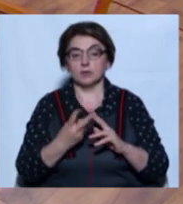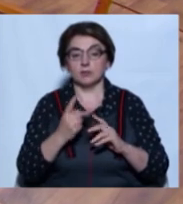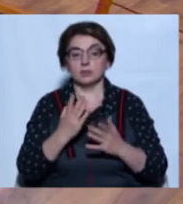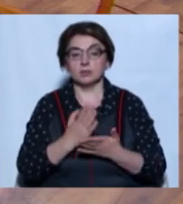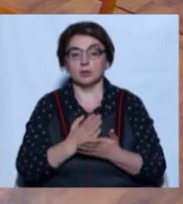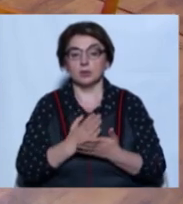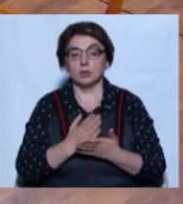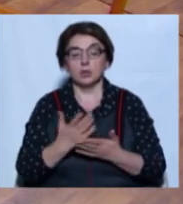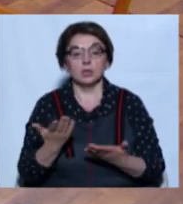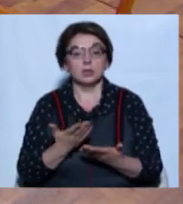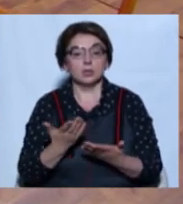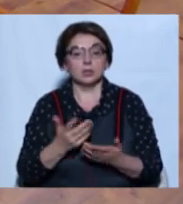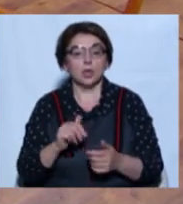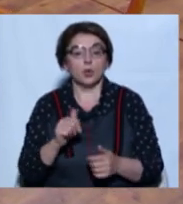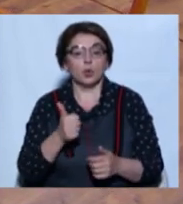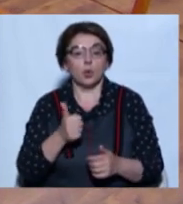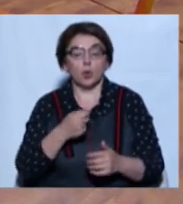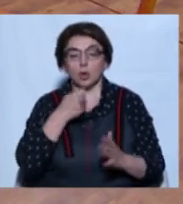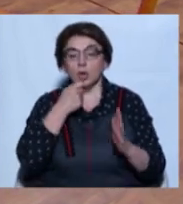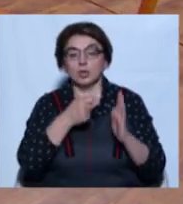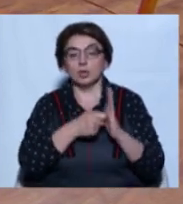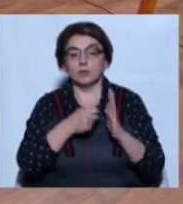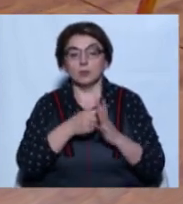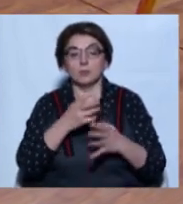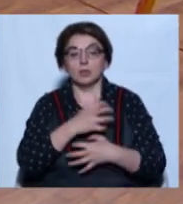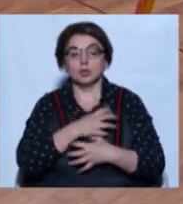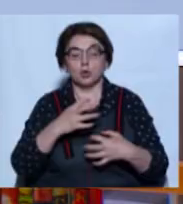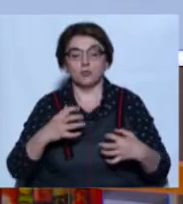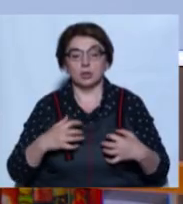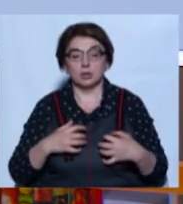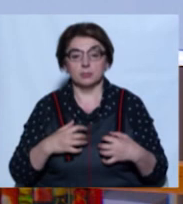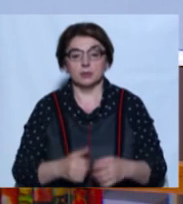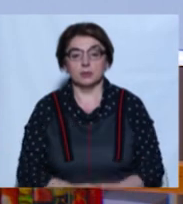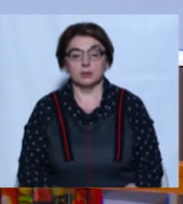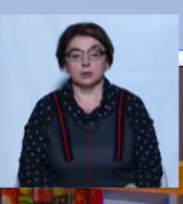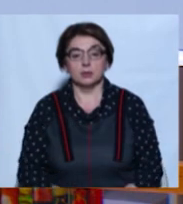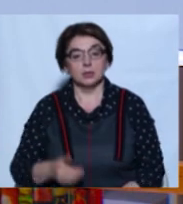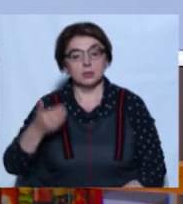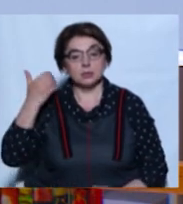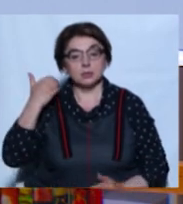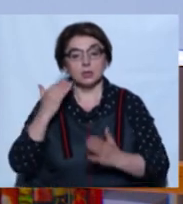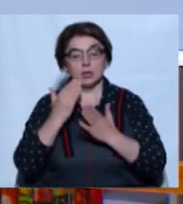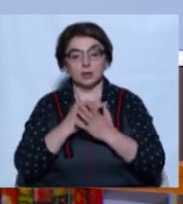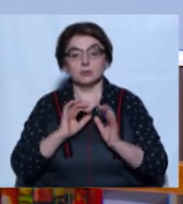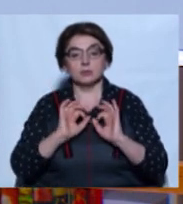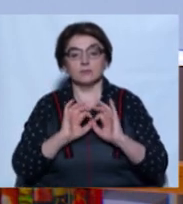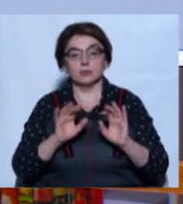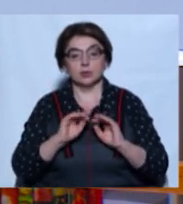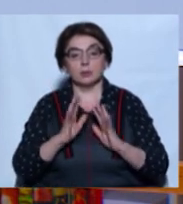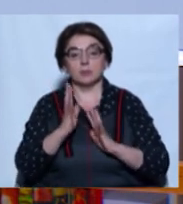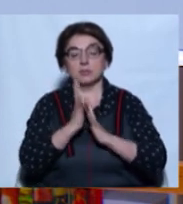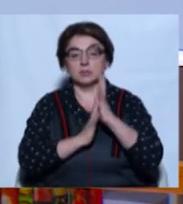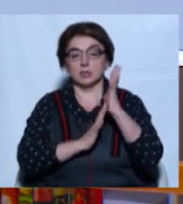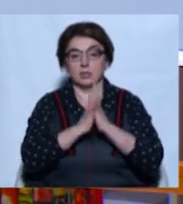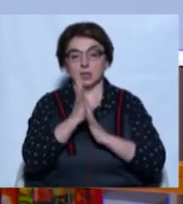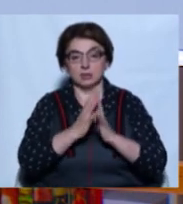არის რით და როგორ იკვებებიან ცხოველები. Წინა გაკვეთილზე ჩვენ ვისაუბრეთ მცენარეთა